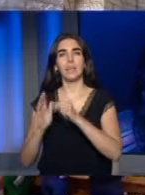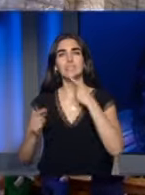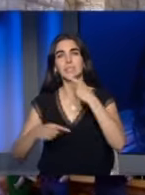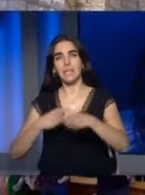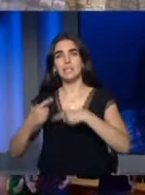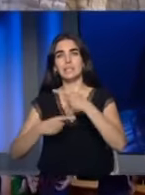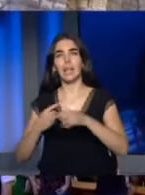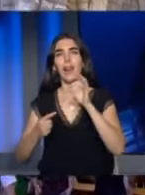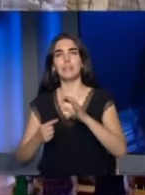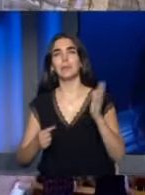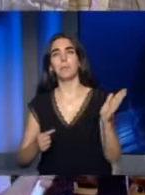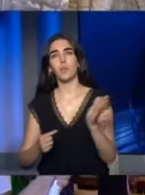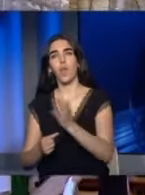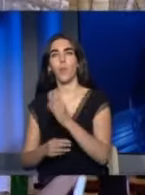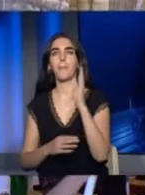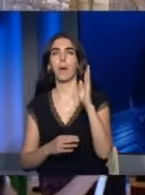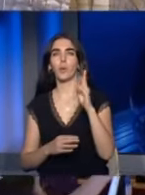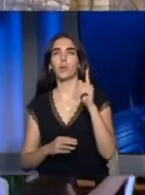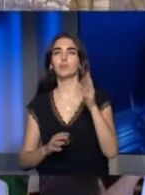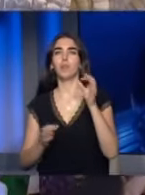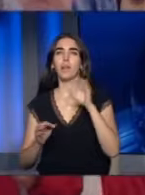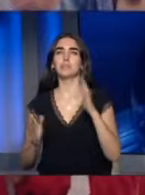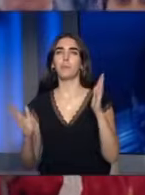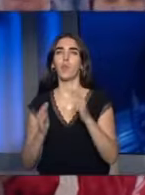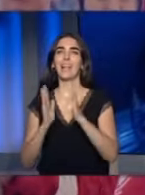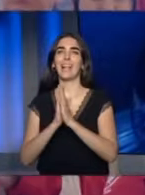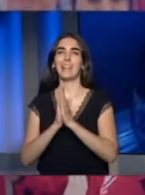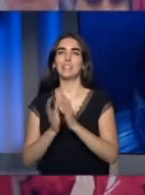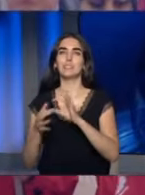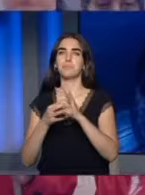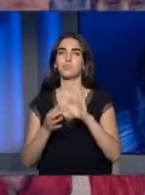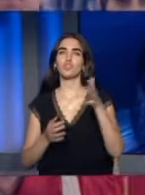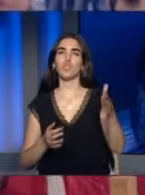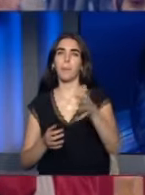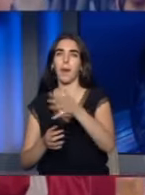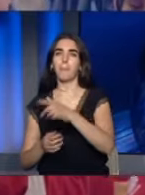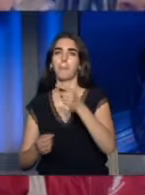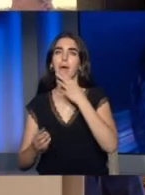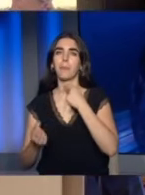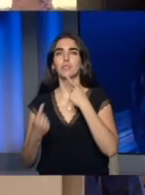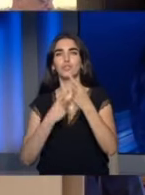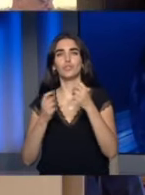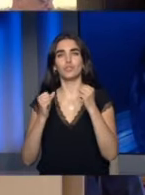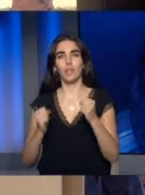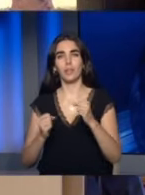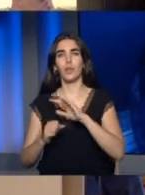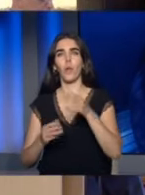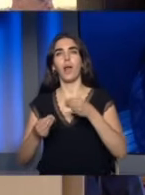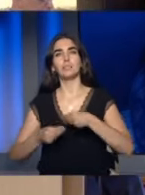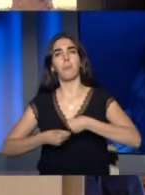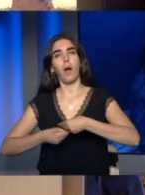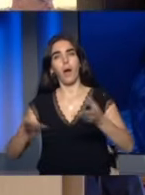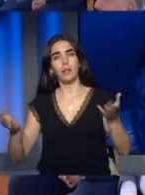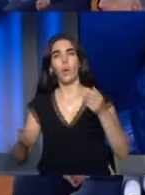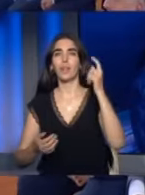راسه راعي ابراشيه انطلياس المارونيه مطران انطوان بوناجم في كنييسه سيده الغيبه ببيت شباب حيث شدد المطران ابو